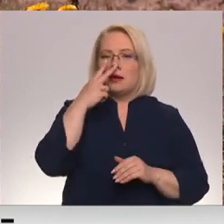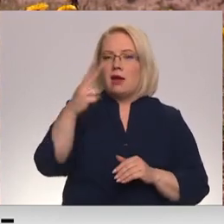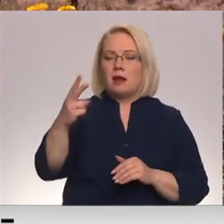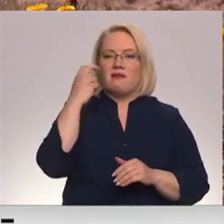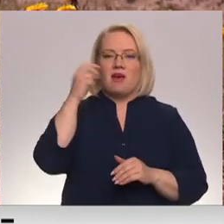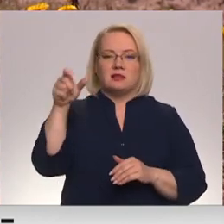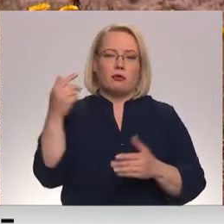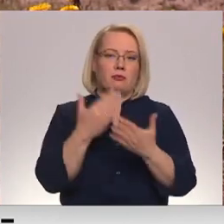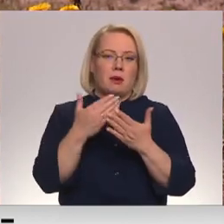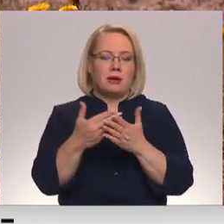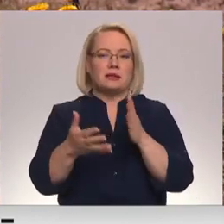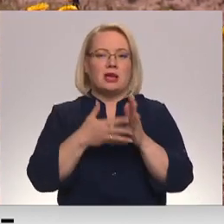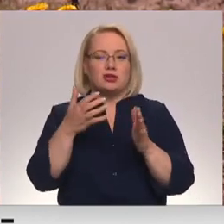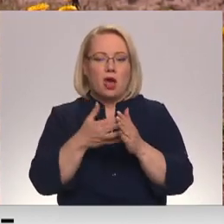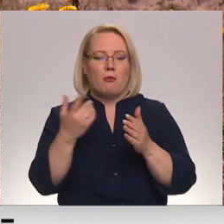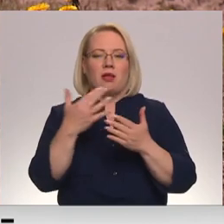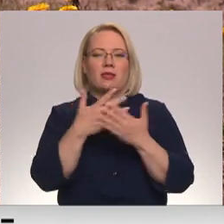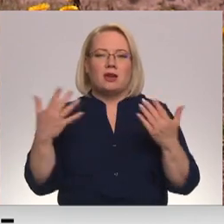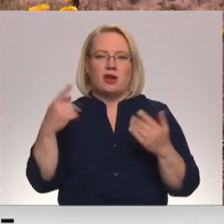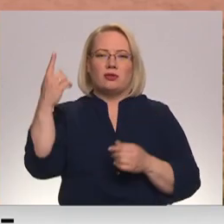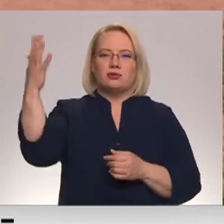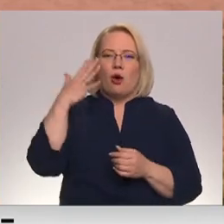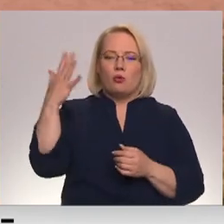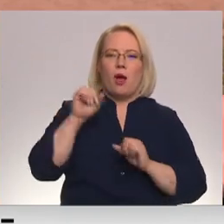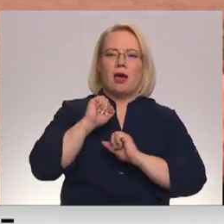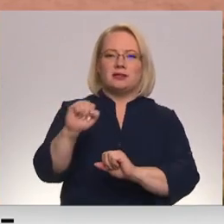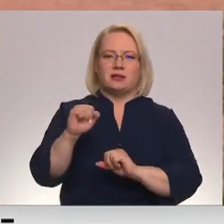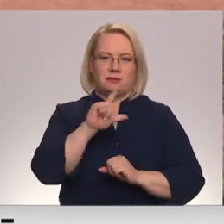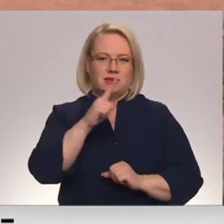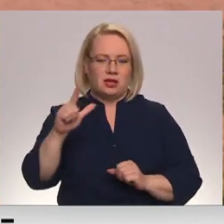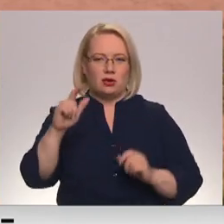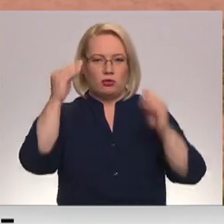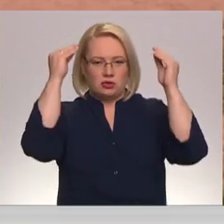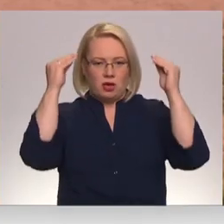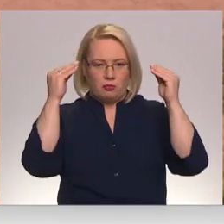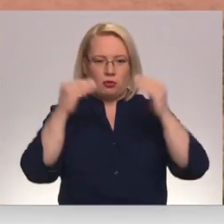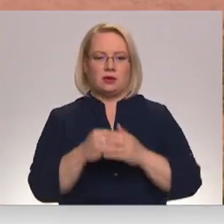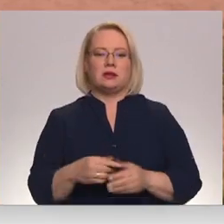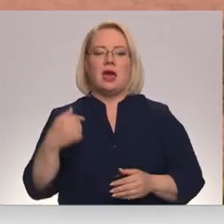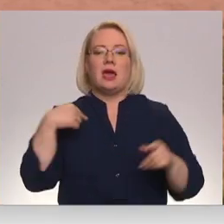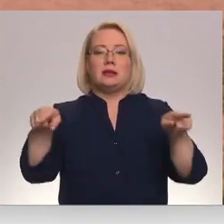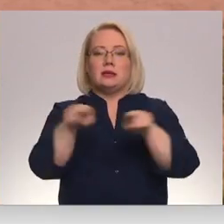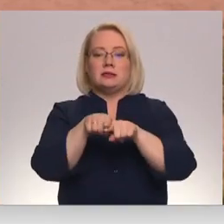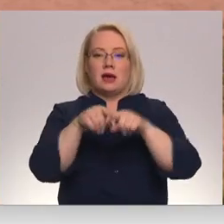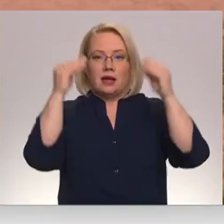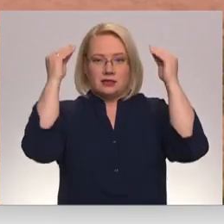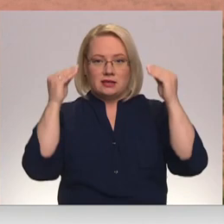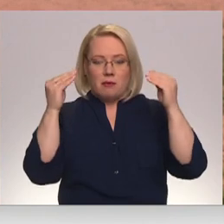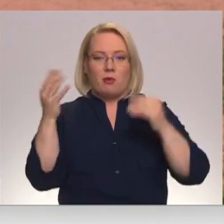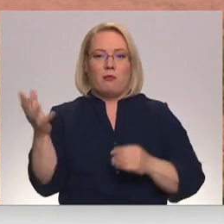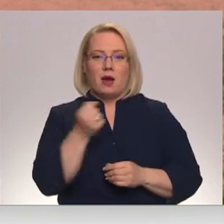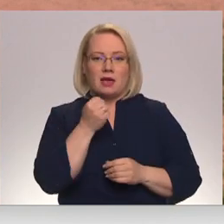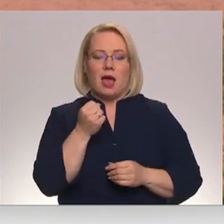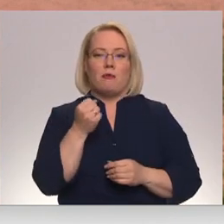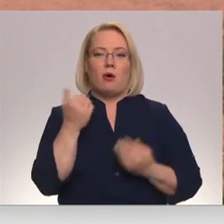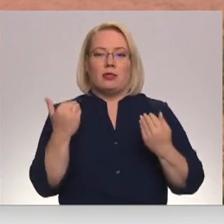piemērs, izmantojot saules aizsardzības līdzekļus un cepurus. Es šodien tādu arī paņēmu cepuru, nu tādu, lai televīzijā man visu atpazīt, es to cepuru